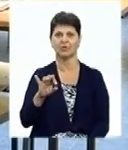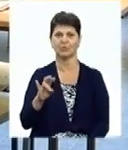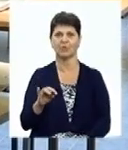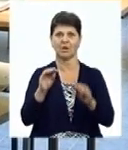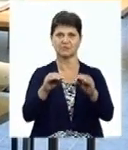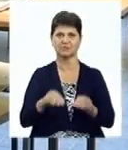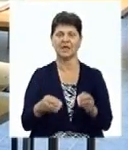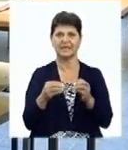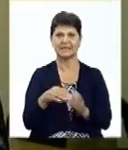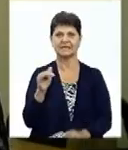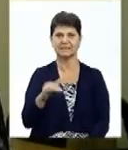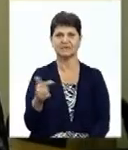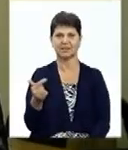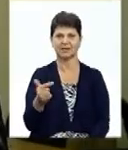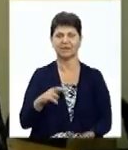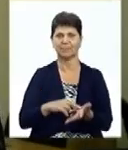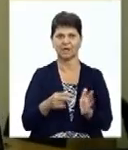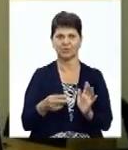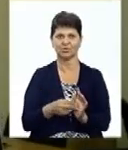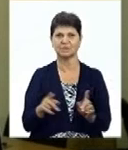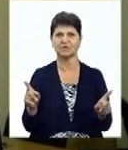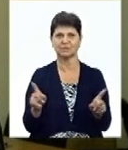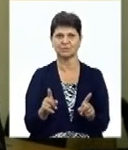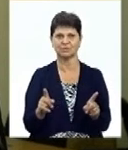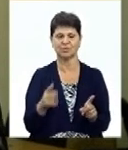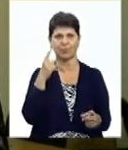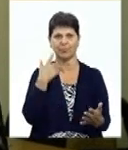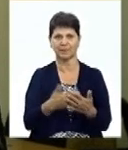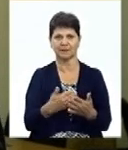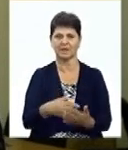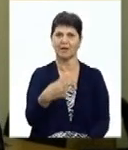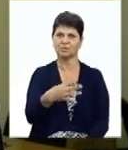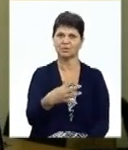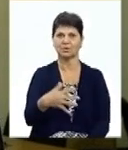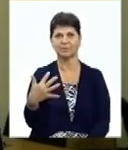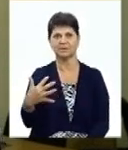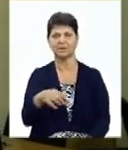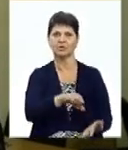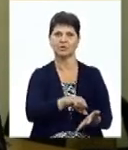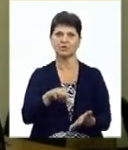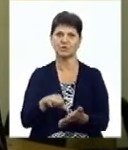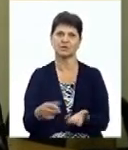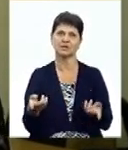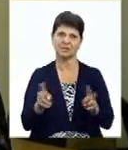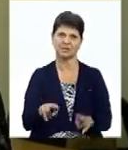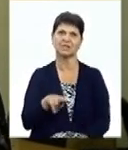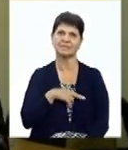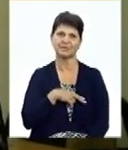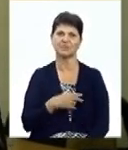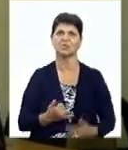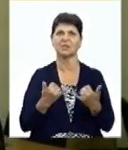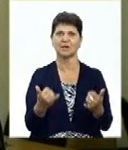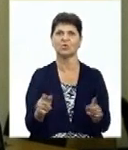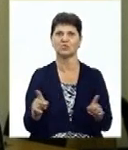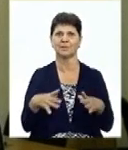складає 10 тисяч гривень. Планується, що приблизно 40-50% учасників залишаться з призами. Для того, щоб